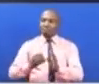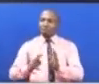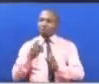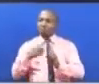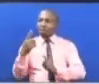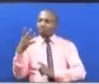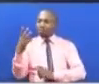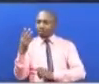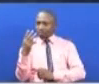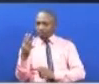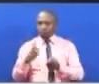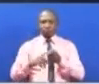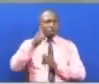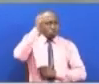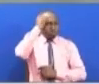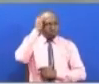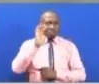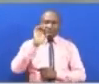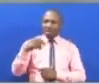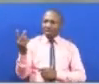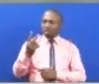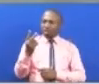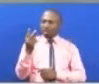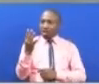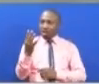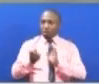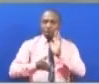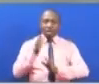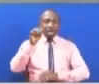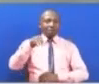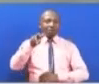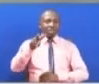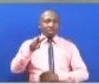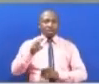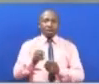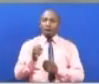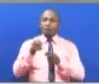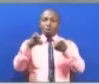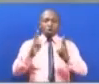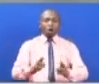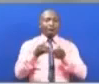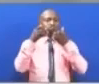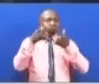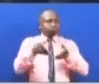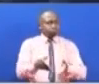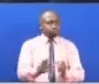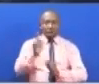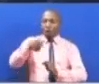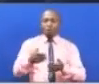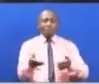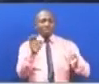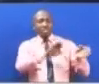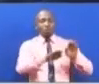Tukifanya kumbukizi ya miaka 24 tangu MV Bukoba izame na wapendwa kuzika eneo hili la